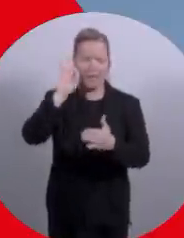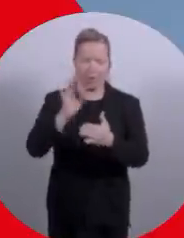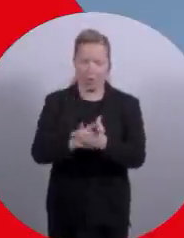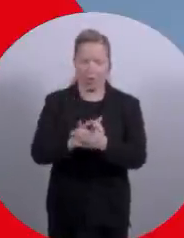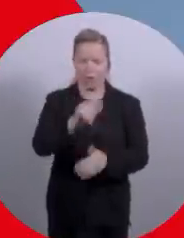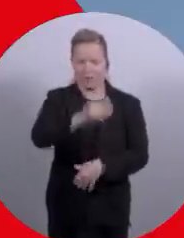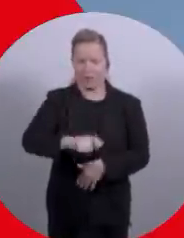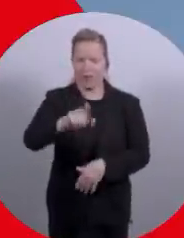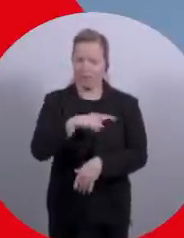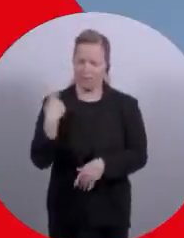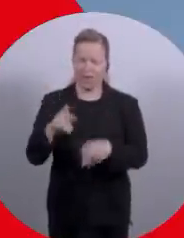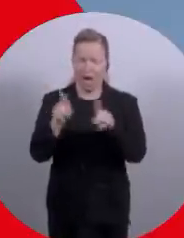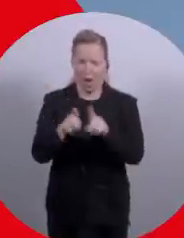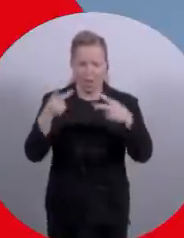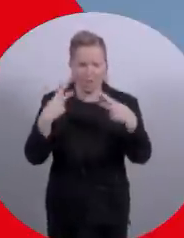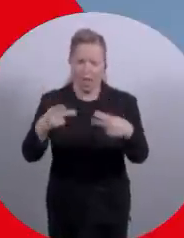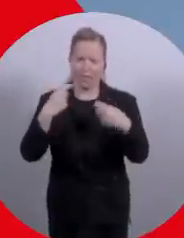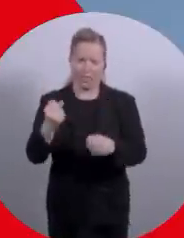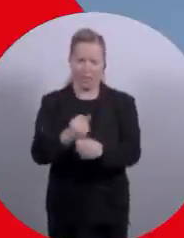machen wir weiterhin